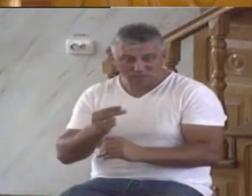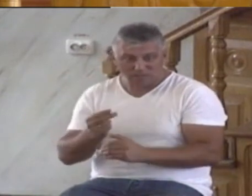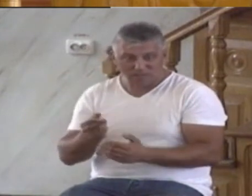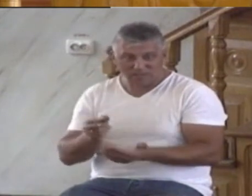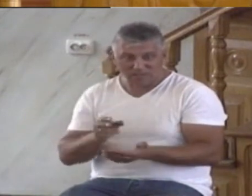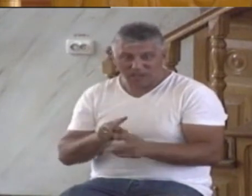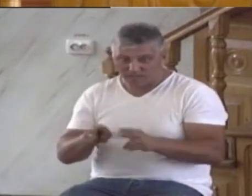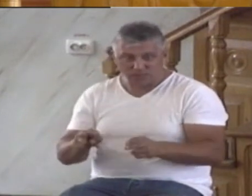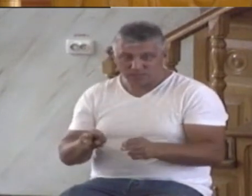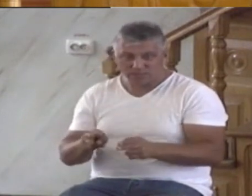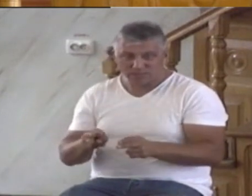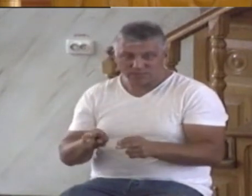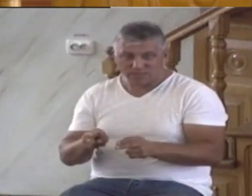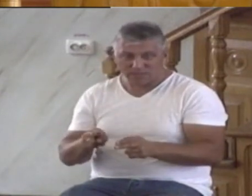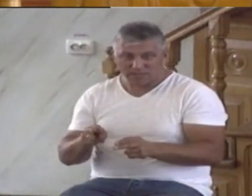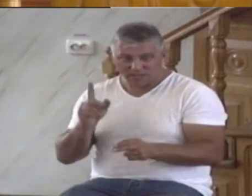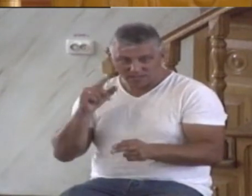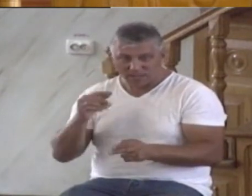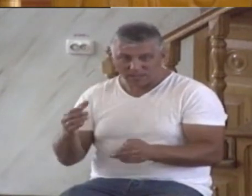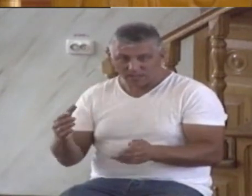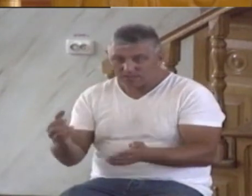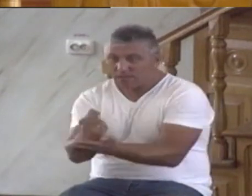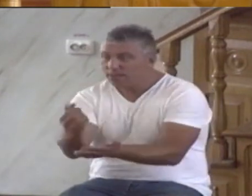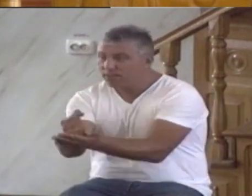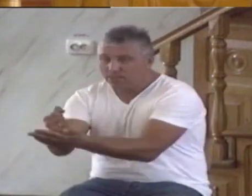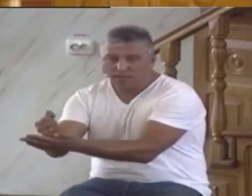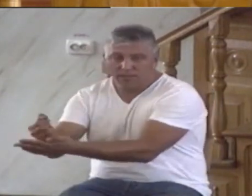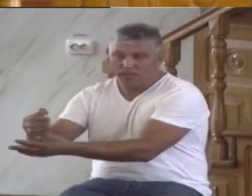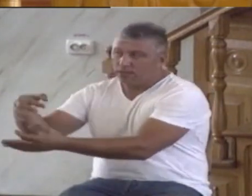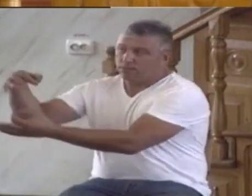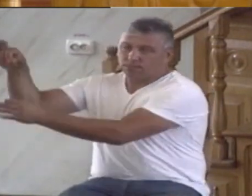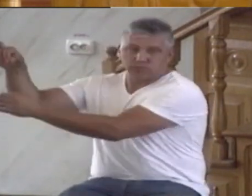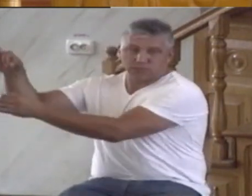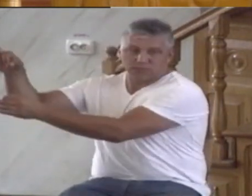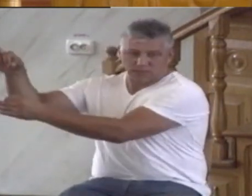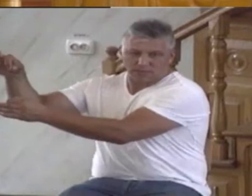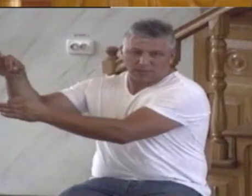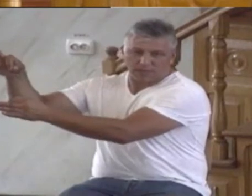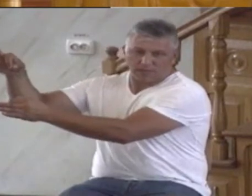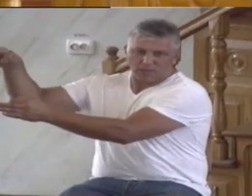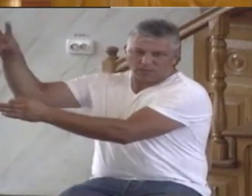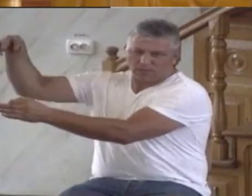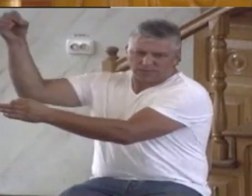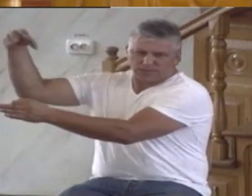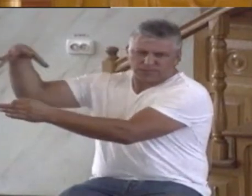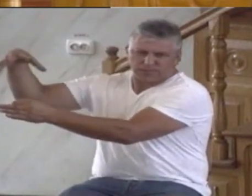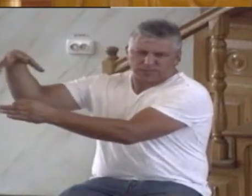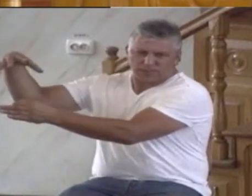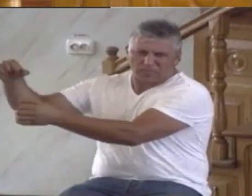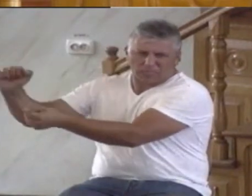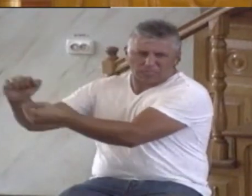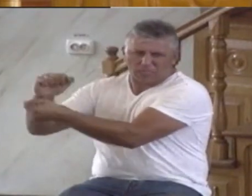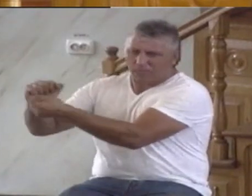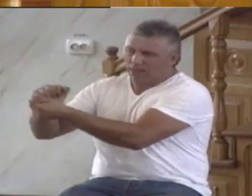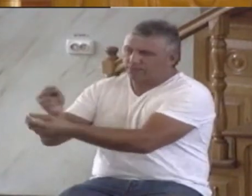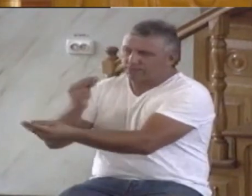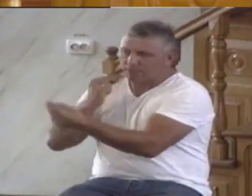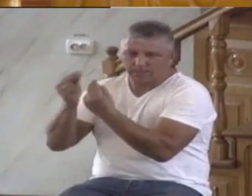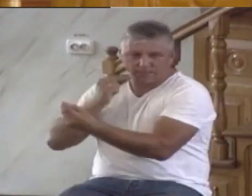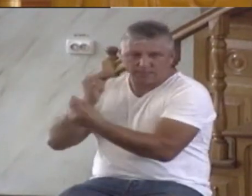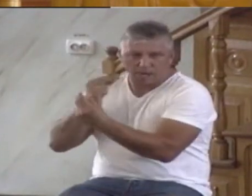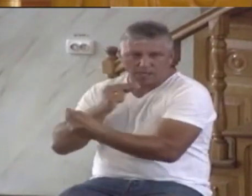Заключение в тюрьму, в конце концов, все это можно понять. Ну, хоть какой-то сигнал от